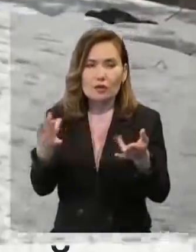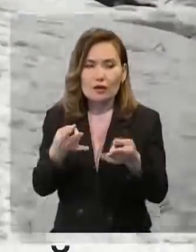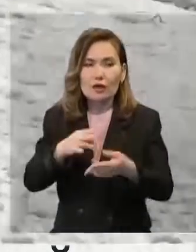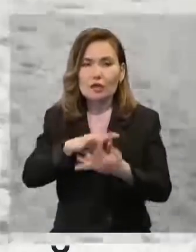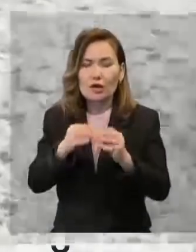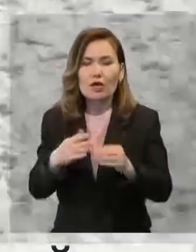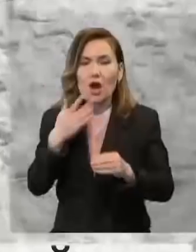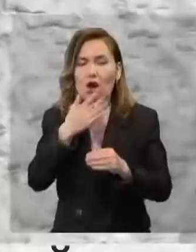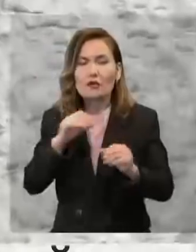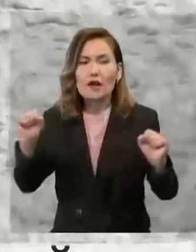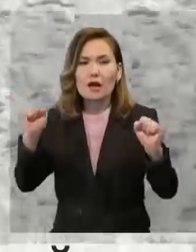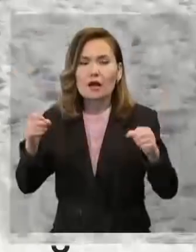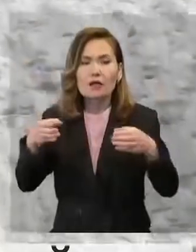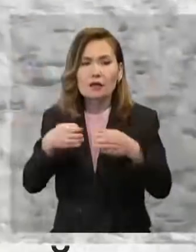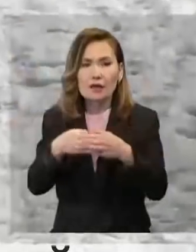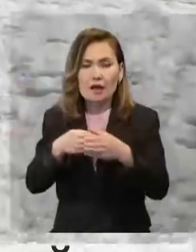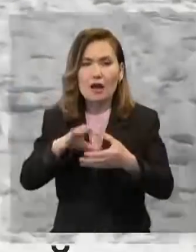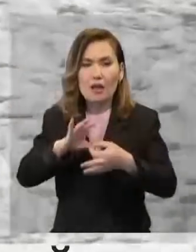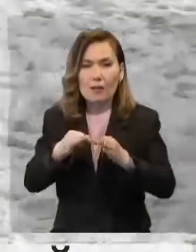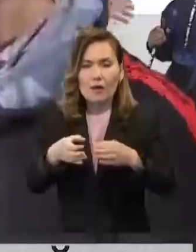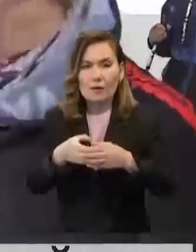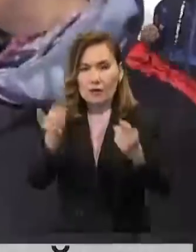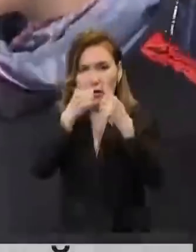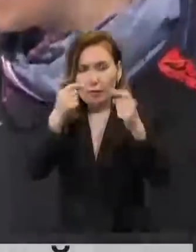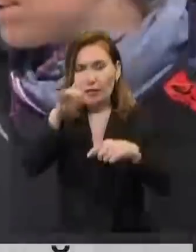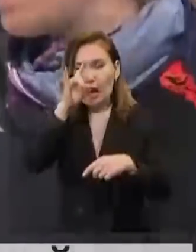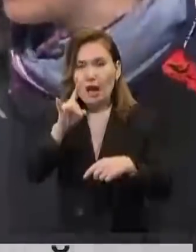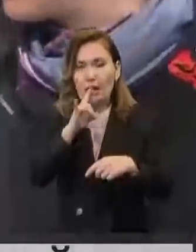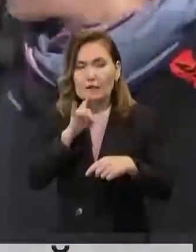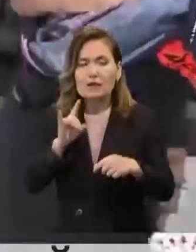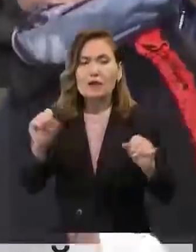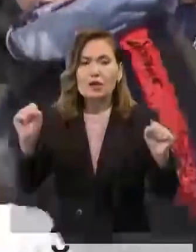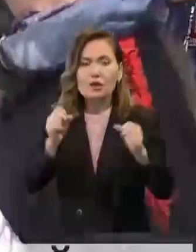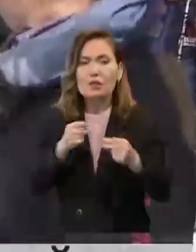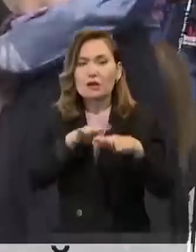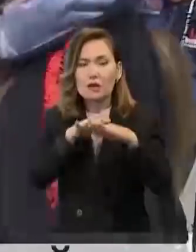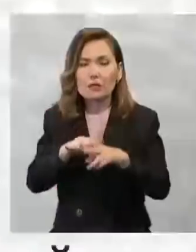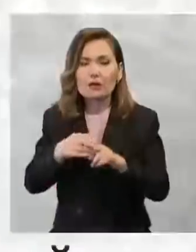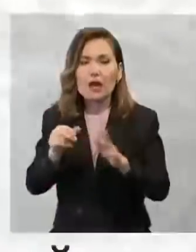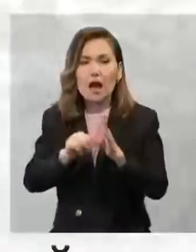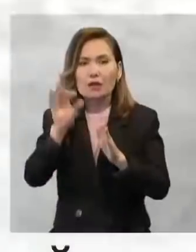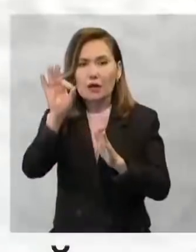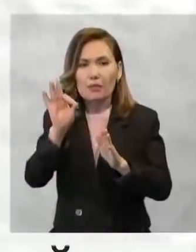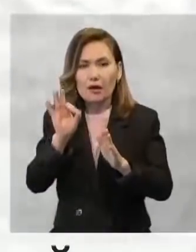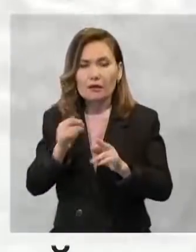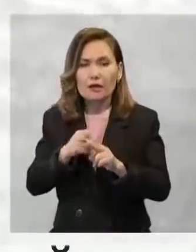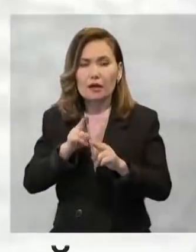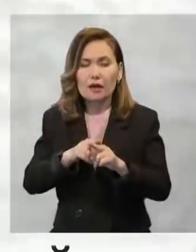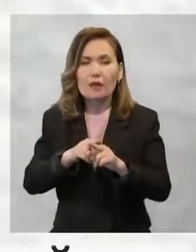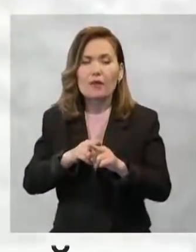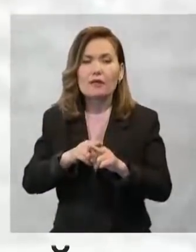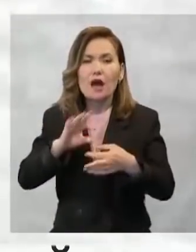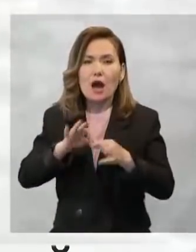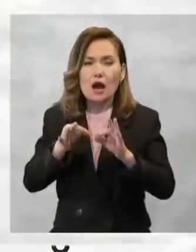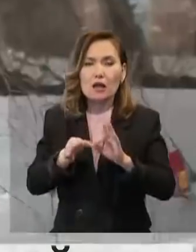Себебі ұлттық олимпиада комитетінің мәліметіне сүйенсек, Қазақстан спортына жұмсалатын қаражаттың тек 6% ғана олимпиада